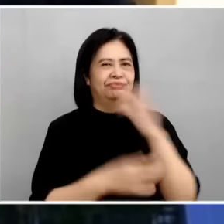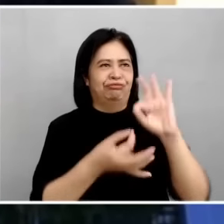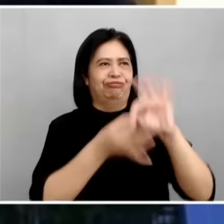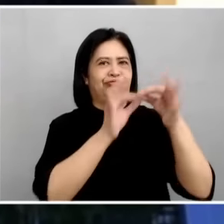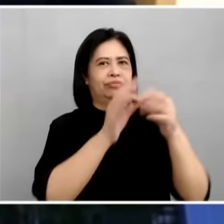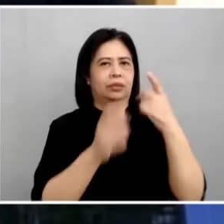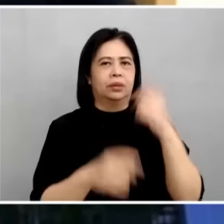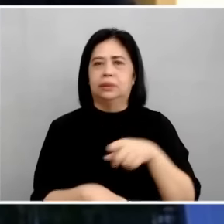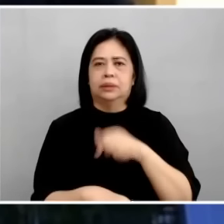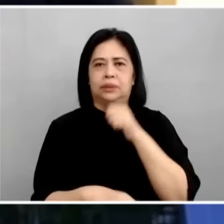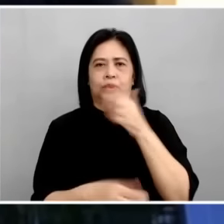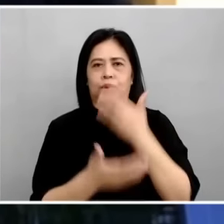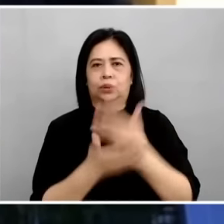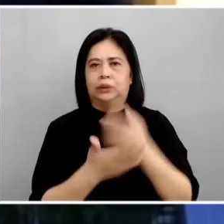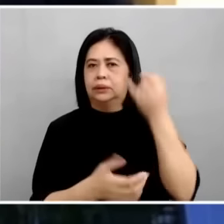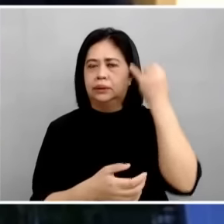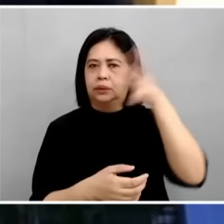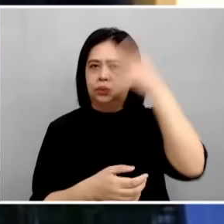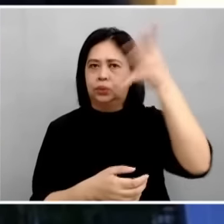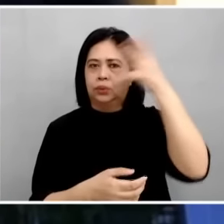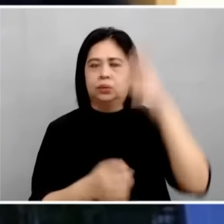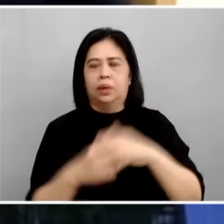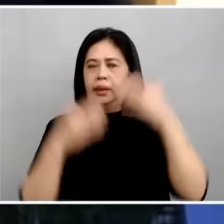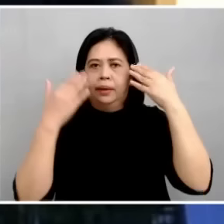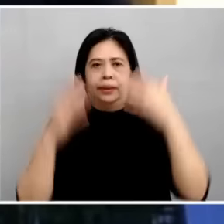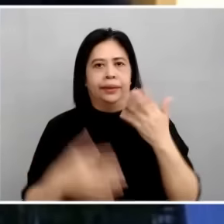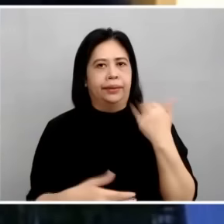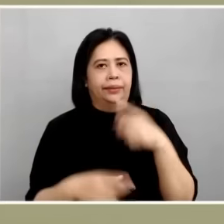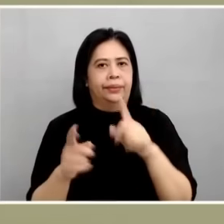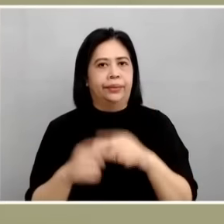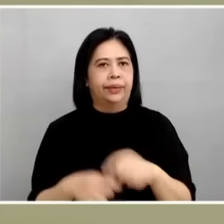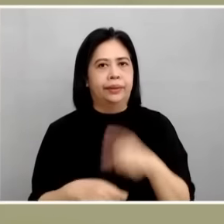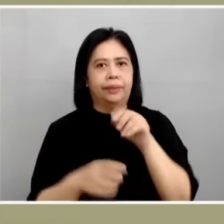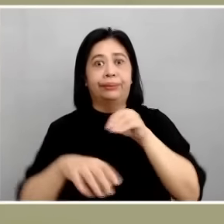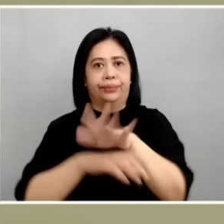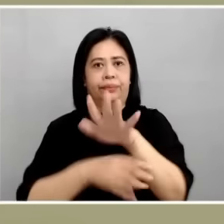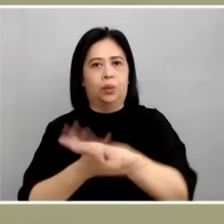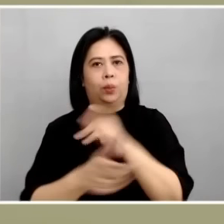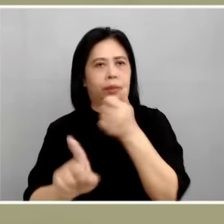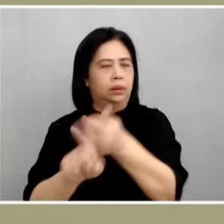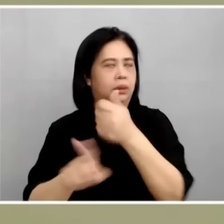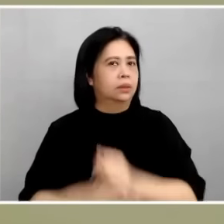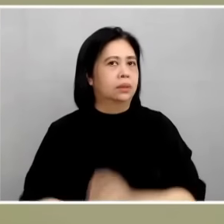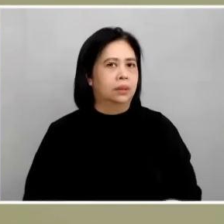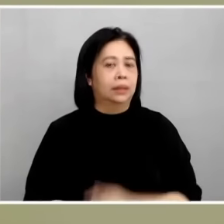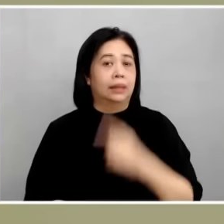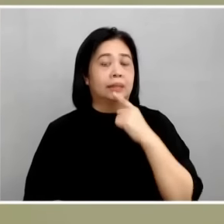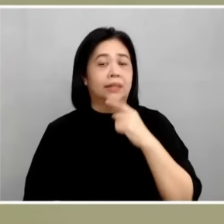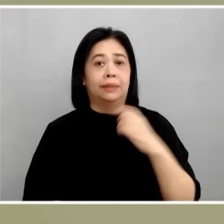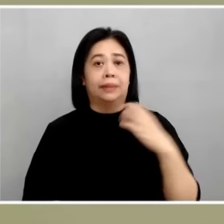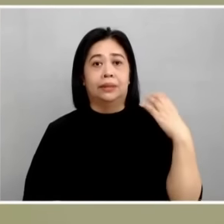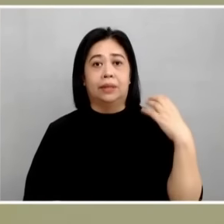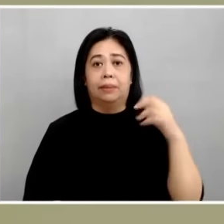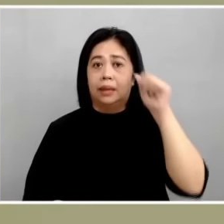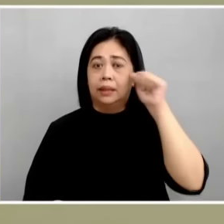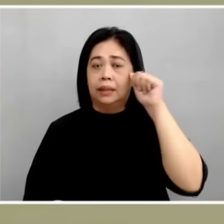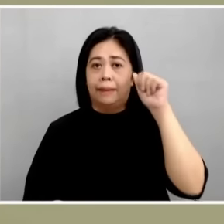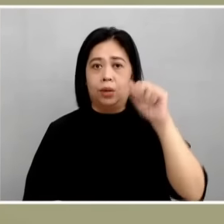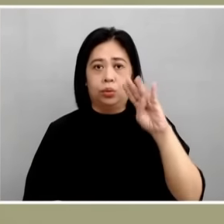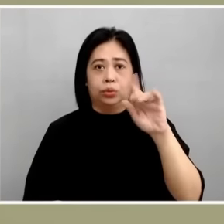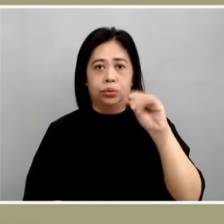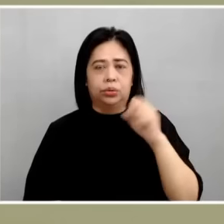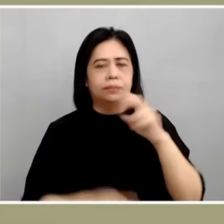walang matinong ginagawa sa buhay nila. Ewan ko ba ba't hindi pa sila ma-COVID, no? Sabi naman ni Chairman Abalos, pinapaimbestigahan na nila